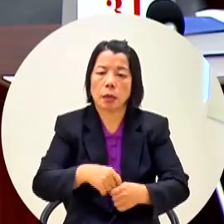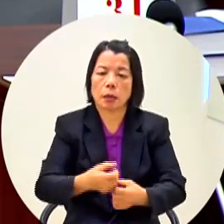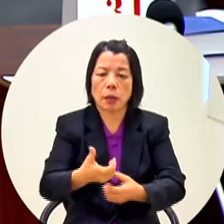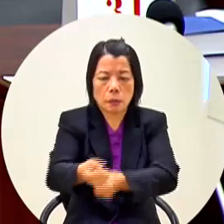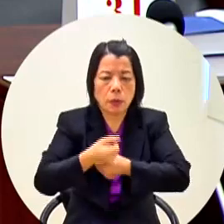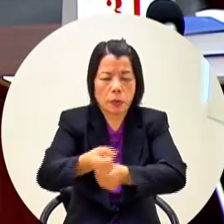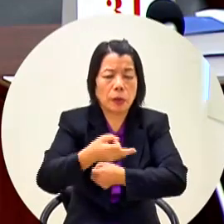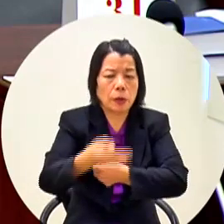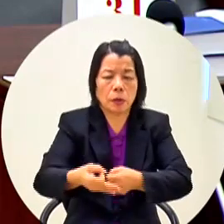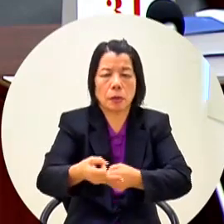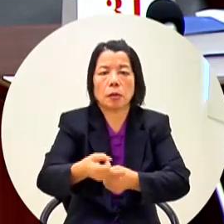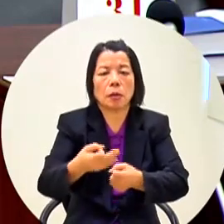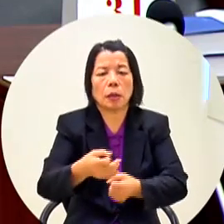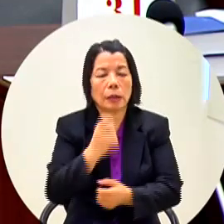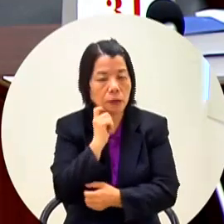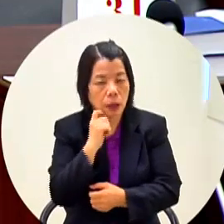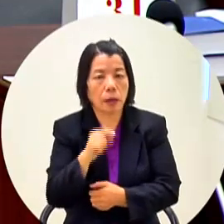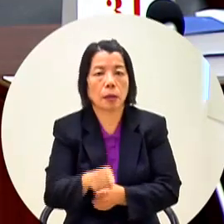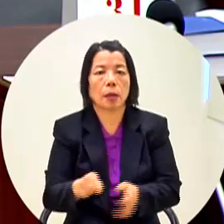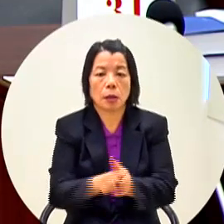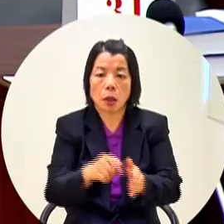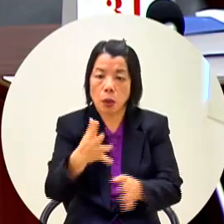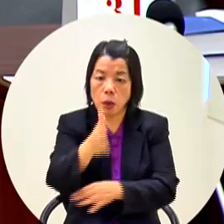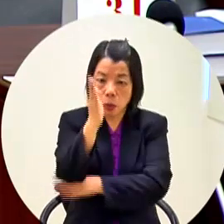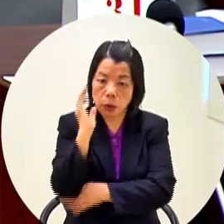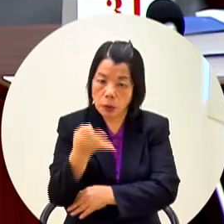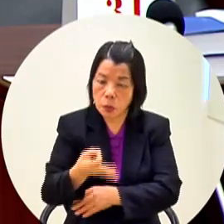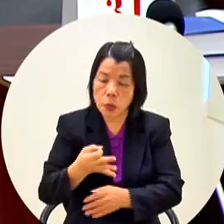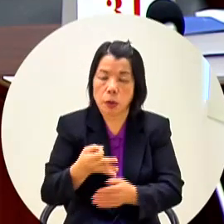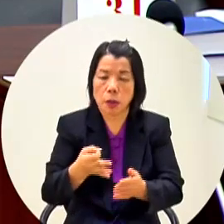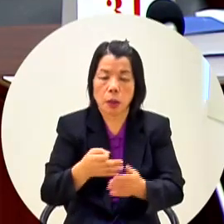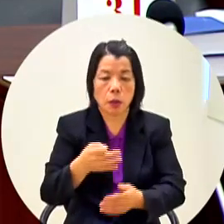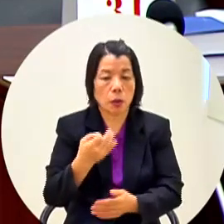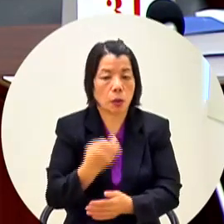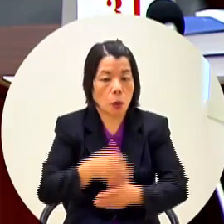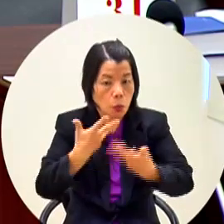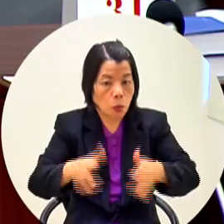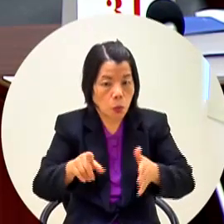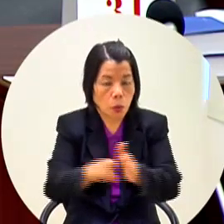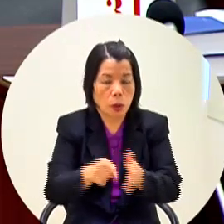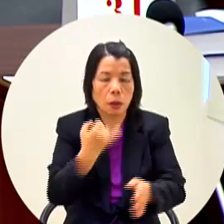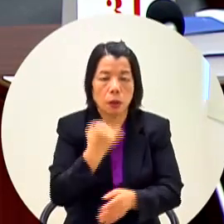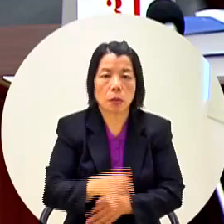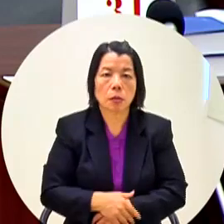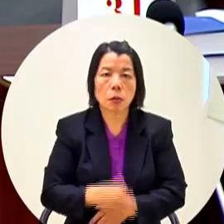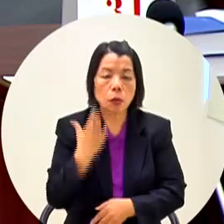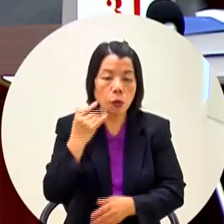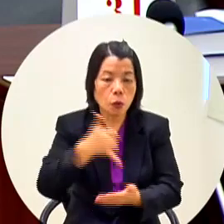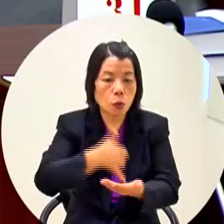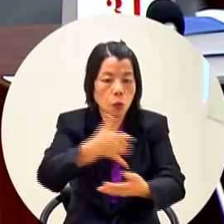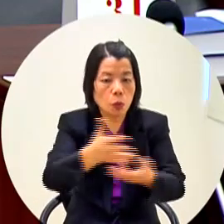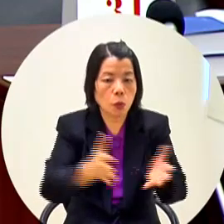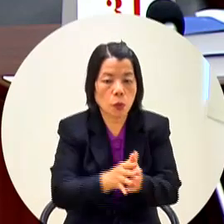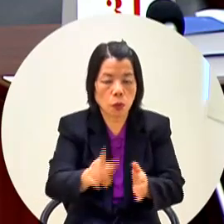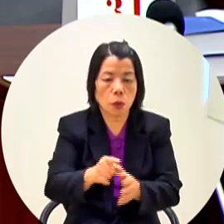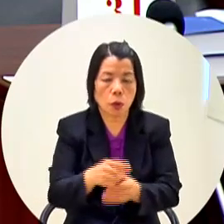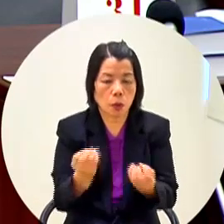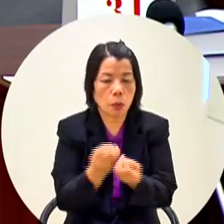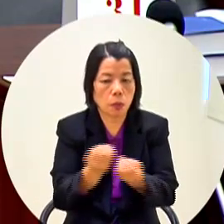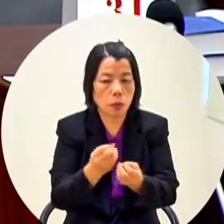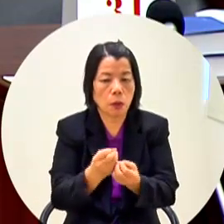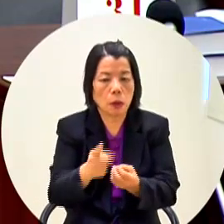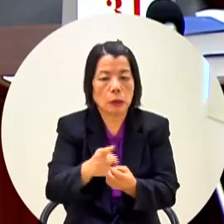边也没有多的裁员了哦。这些社福团体如果没有办法撑过这一关，接下来弱势的族群的灾难才刚开始